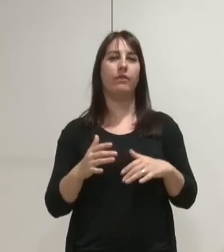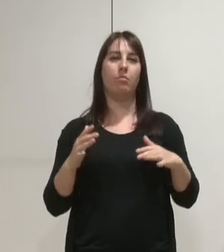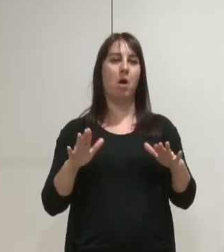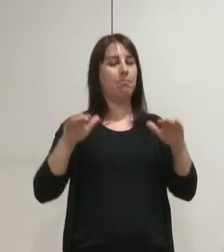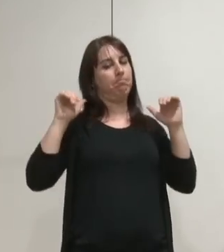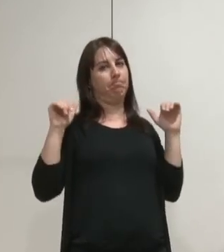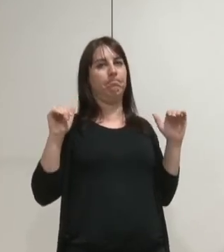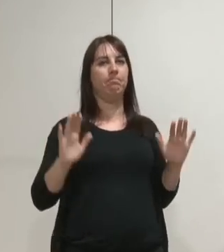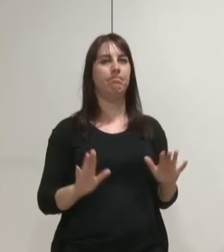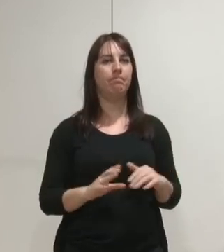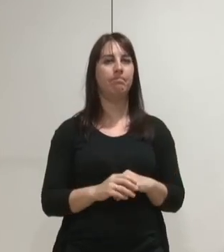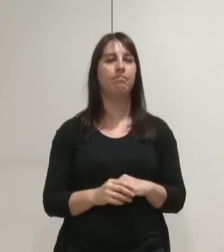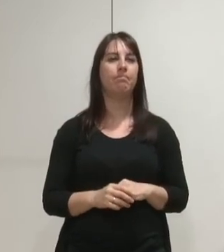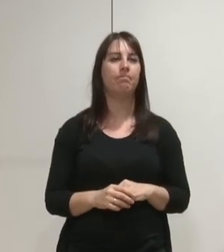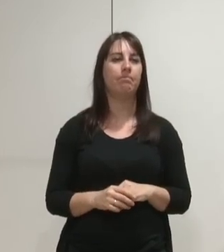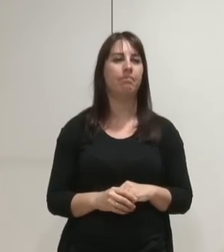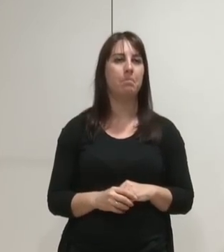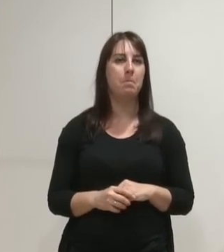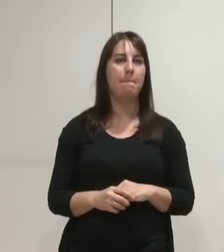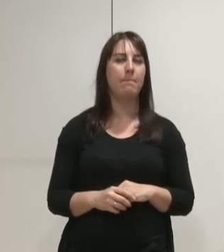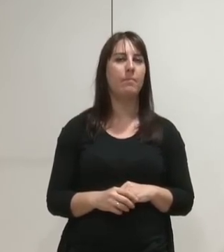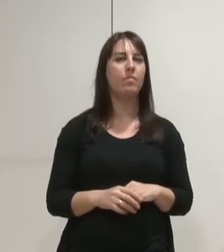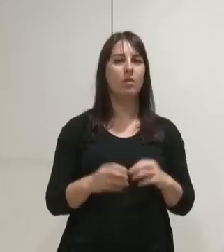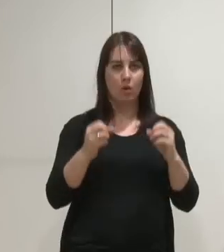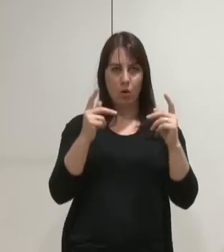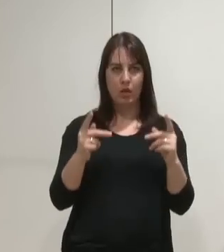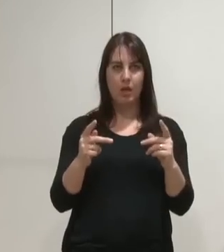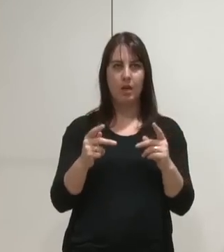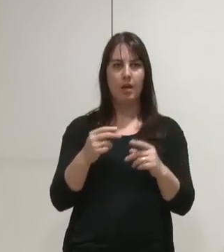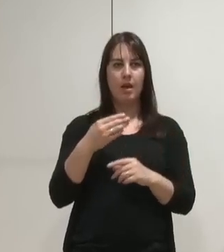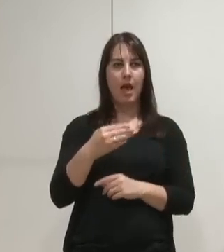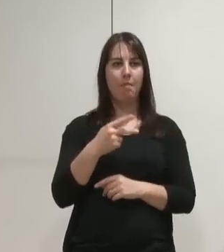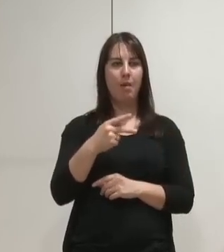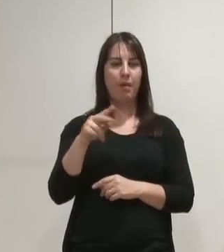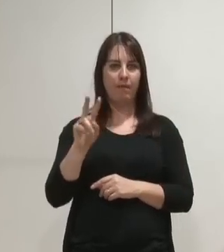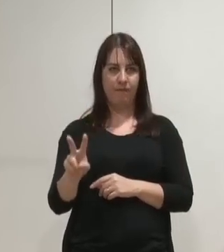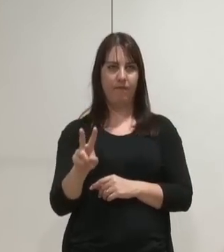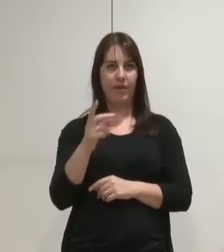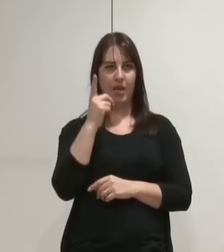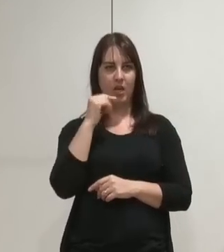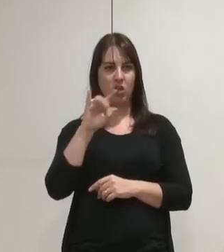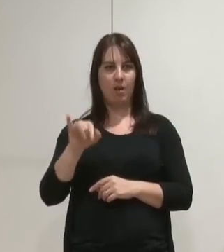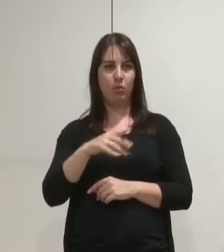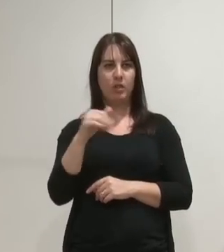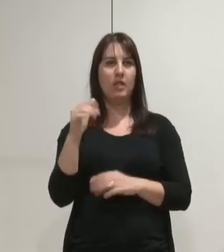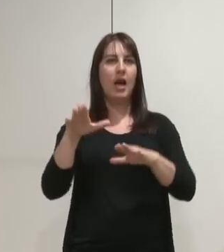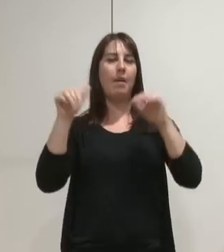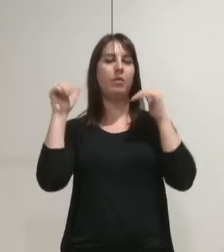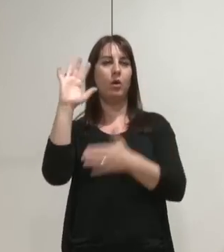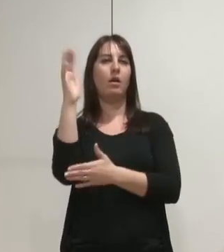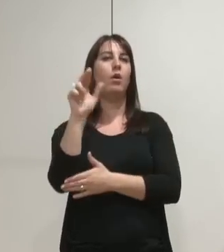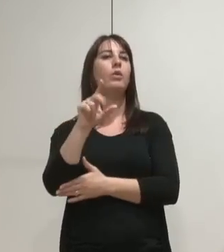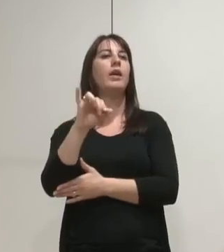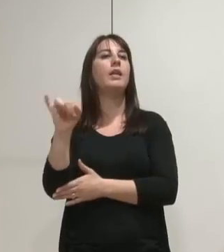jeunesse et abstention pour les autres deot donc NPPV pour Monsieur chamussi abstention pour le groupe umpudi société